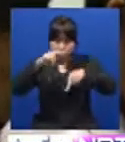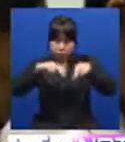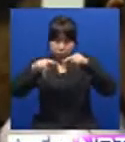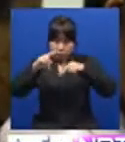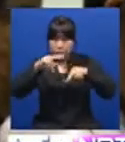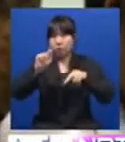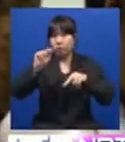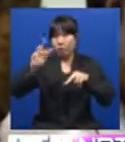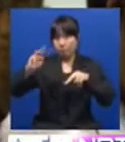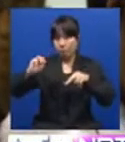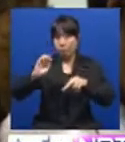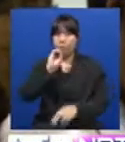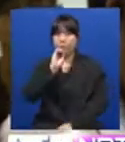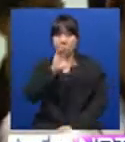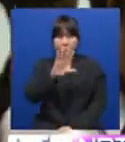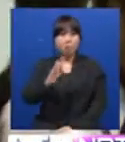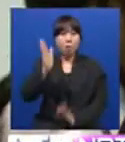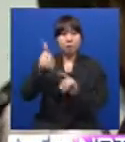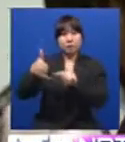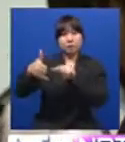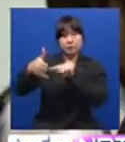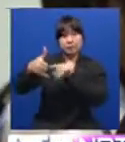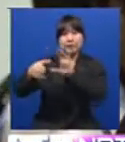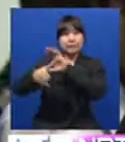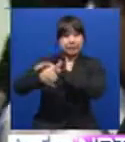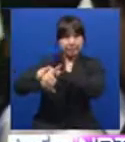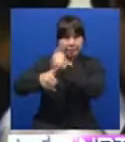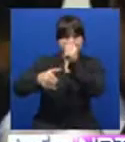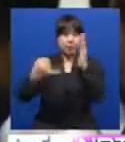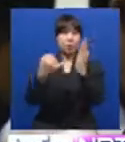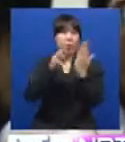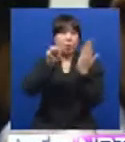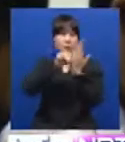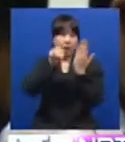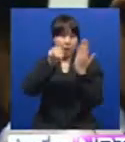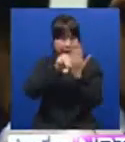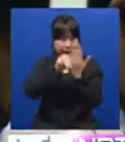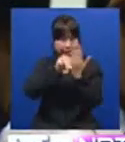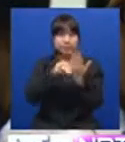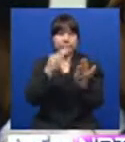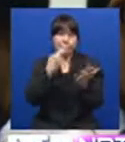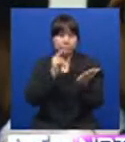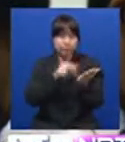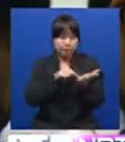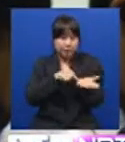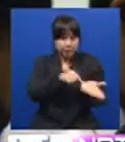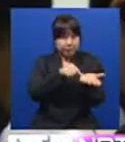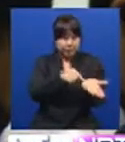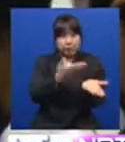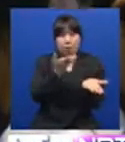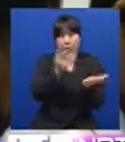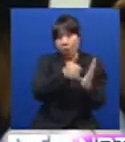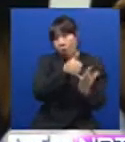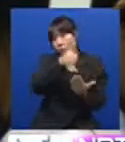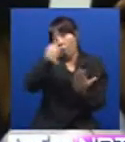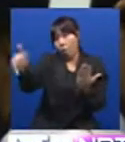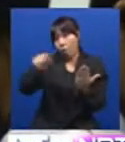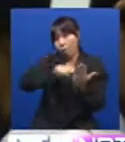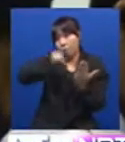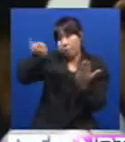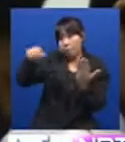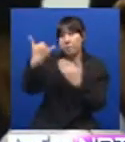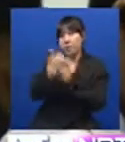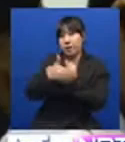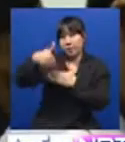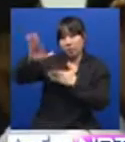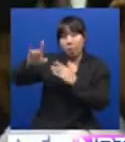เปิดเผยว่านายนทีถูกจับกุมได้ที่จังหวัดมุกดาหารขณะสดยื่นหนังสือผ่านแดนชั่วคราวเพื่อขอออกนอกประเทศ